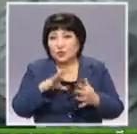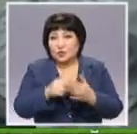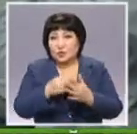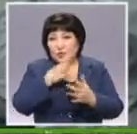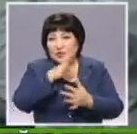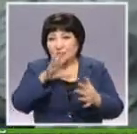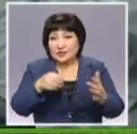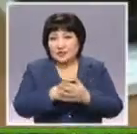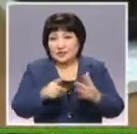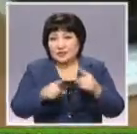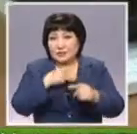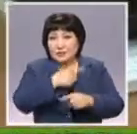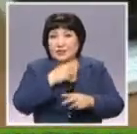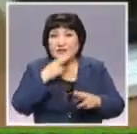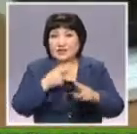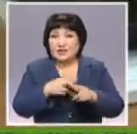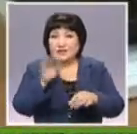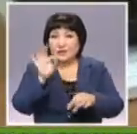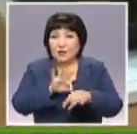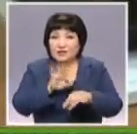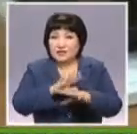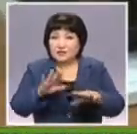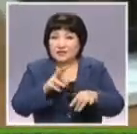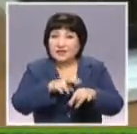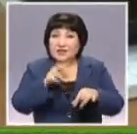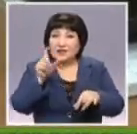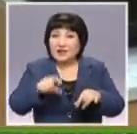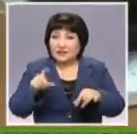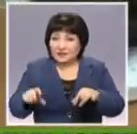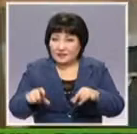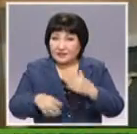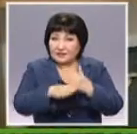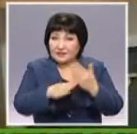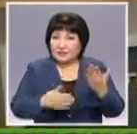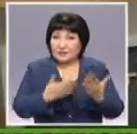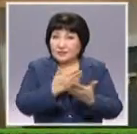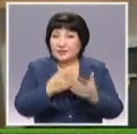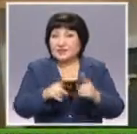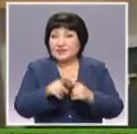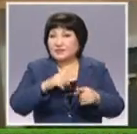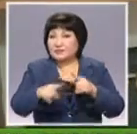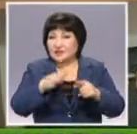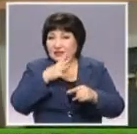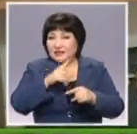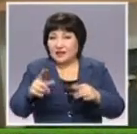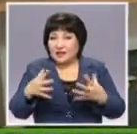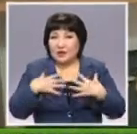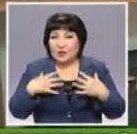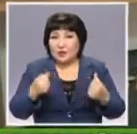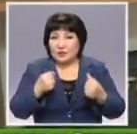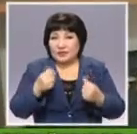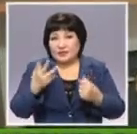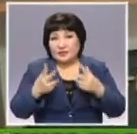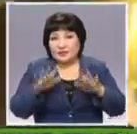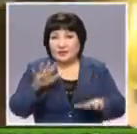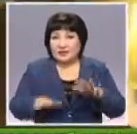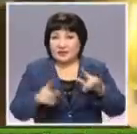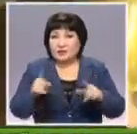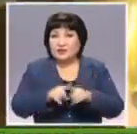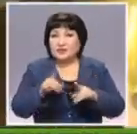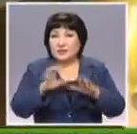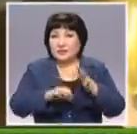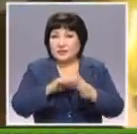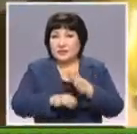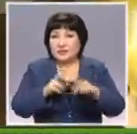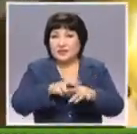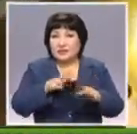медбике науқасқа емес, дәрігерге қызмет етіп келген. Мұндай жағдайда науқастың тез арада сауығып кетуі екіталай. Сол себепті де дәрігер атқаратын қызметтің